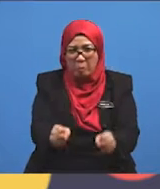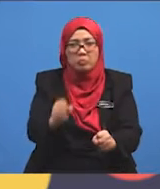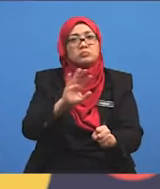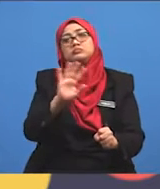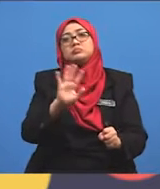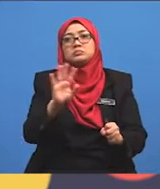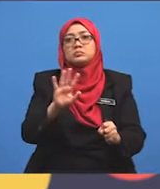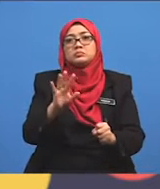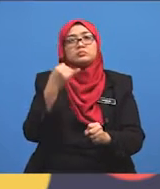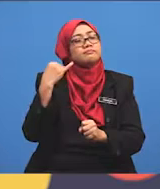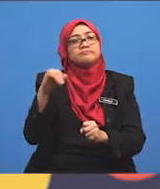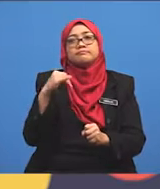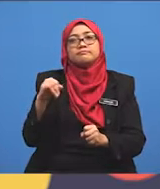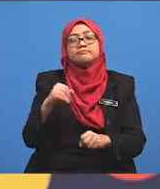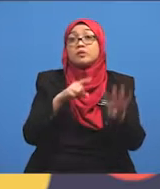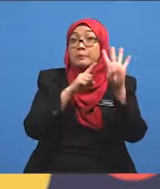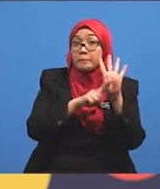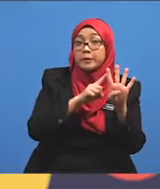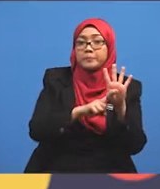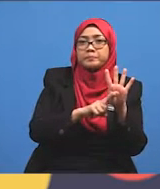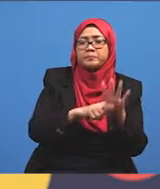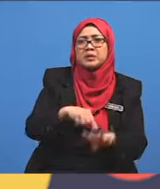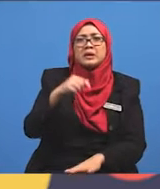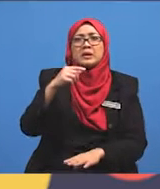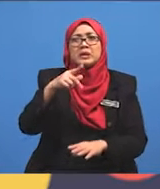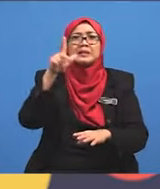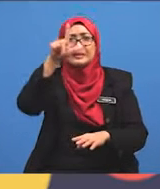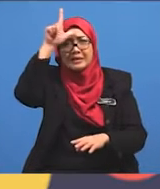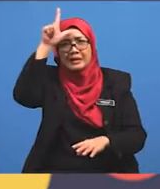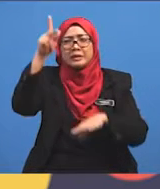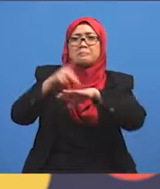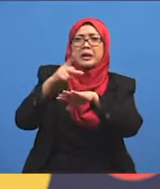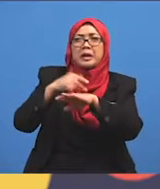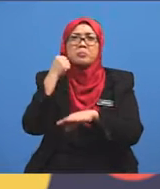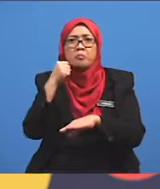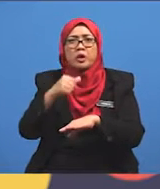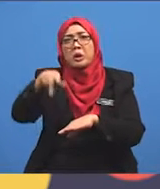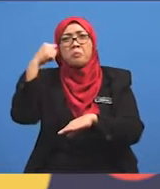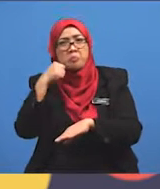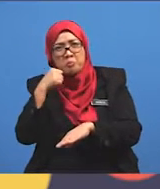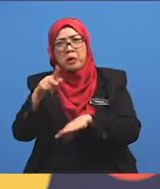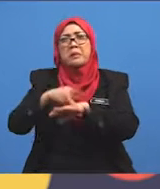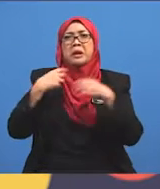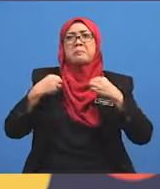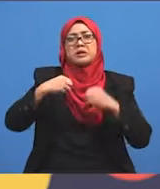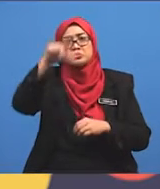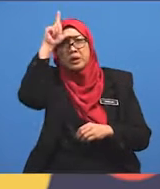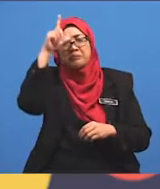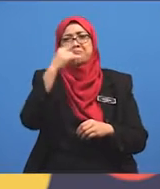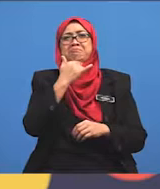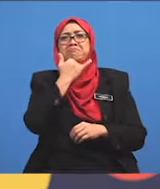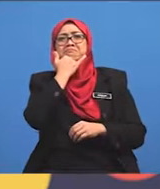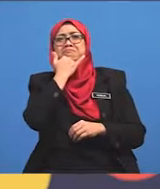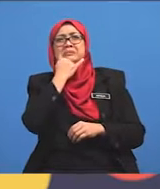keempat, pakaian laki yang tidak menyerupai pakaian perempuan, ataupun sebaliknya, pakaian perempuan tidak boleh